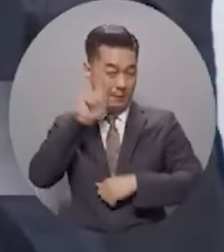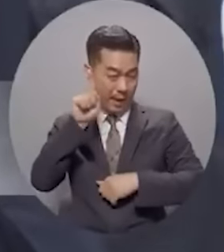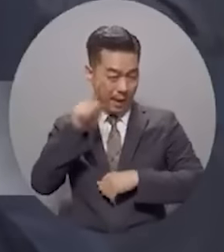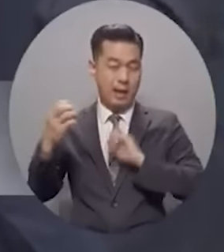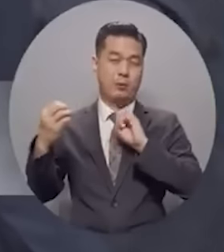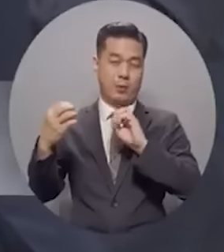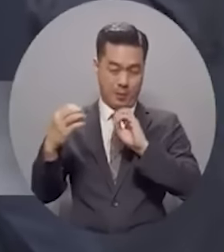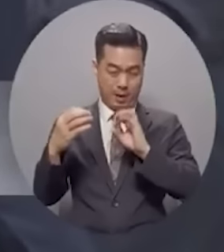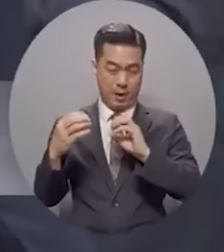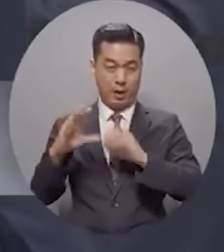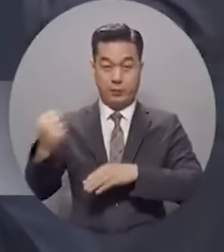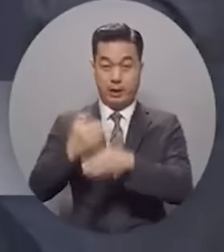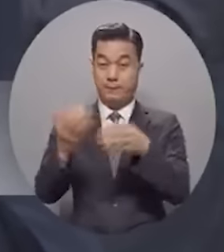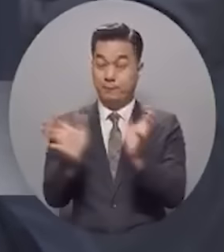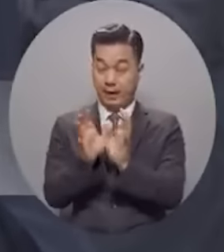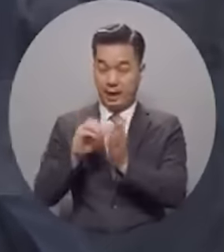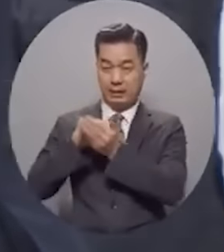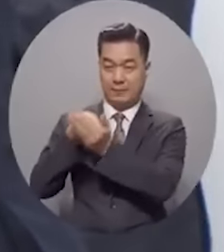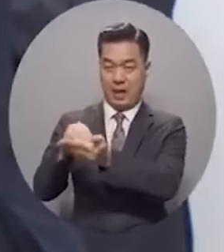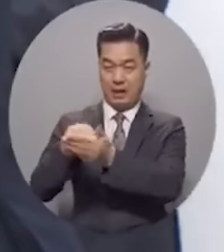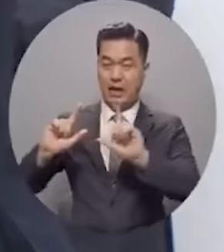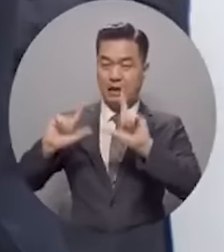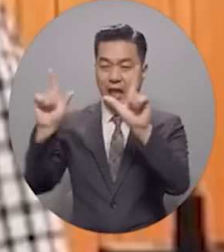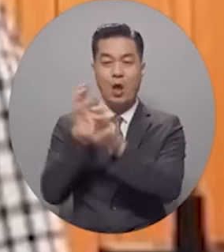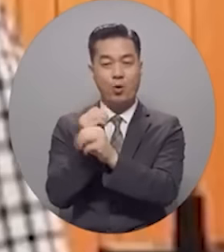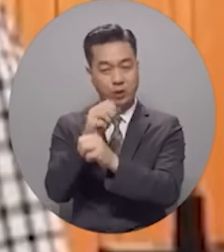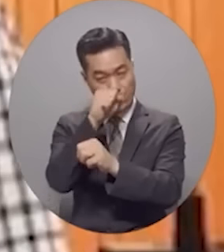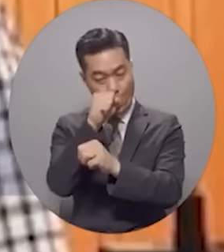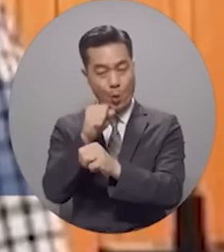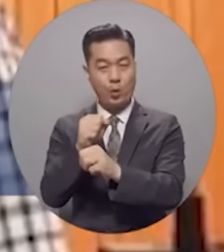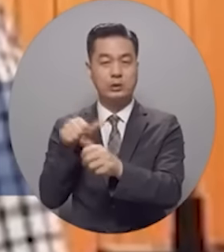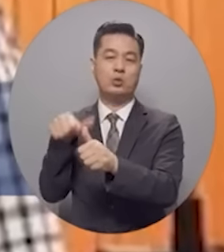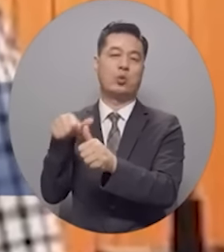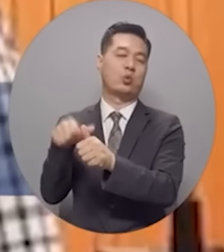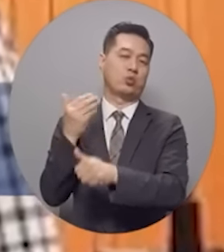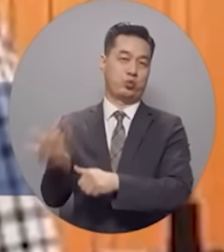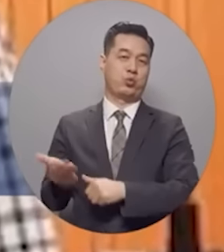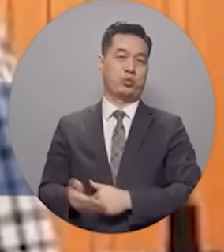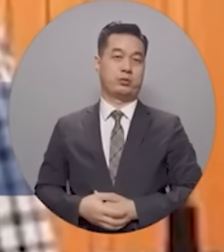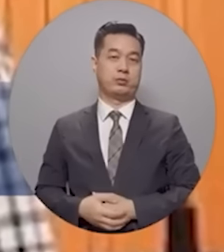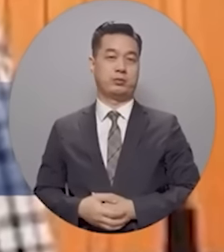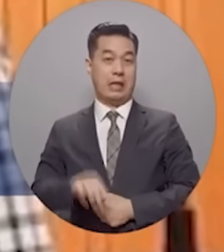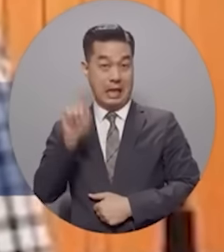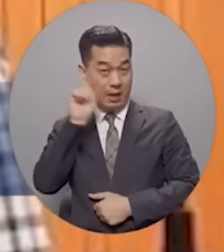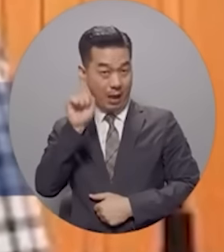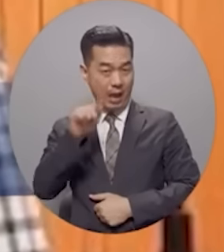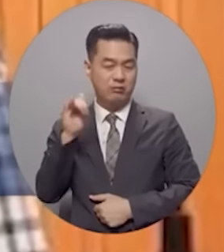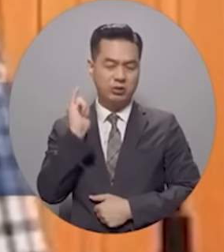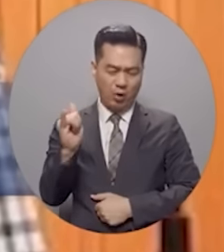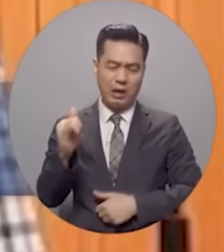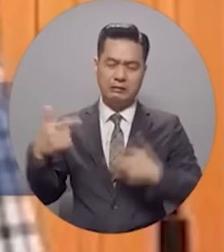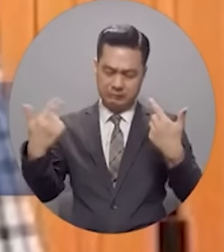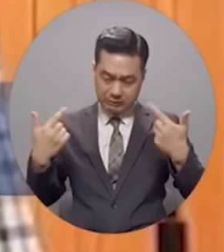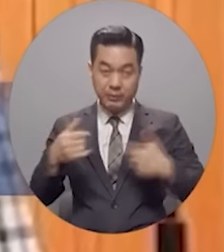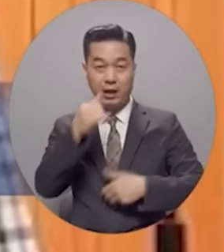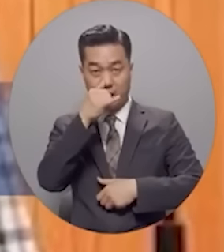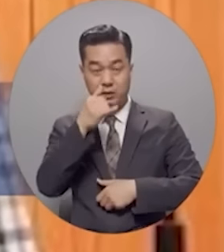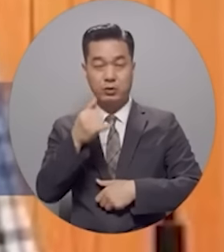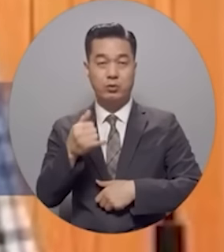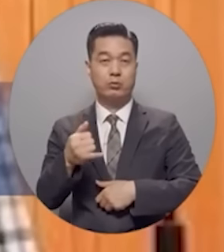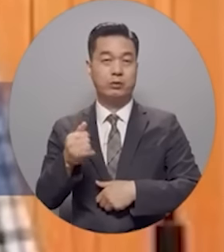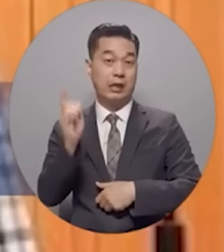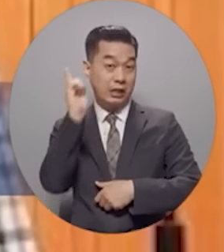국민의힘에 입당하는 날짜 등을 조언했다고 말했습니다. 매일 전화는 거의 뭐 빠짐없이 스피커폰으로 아침에